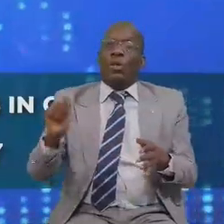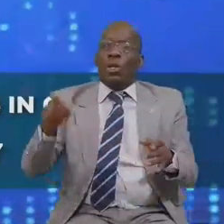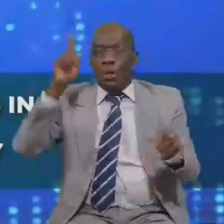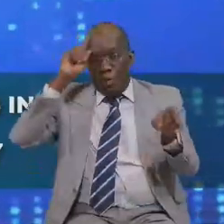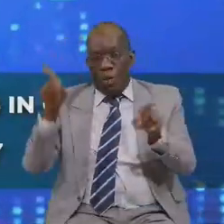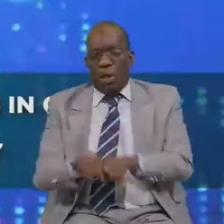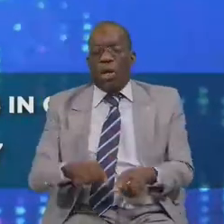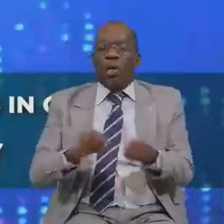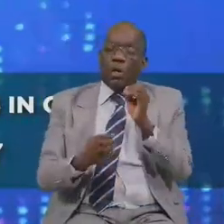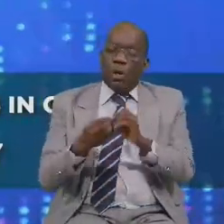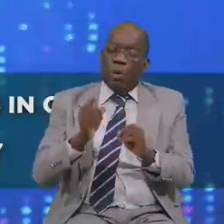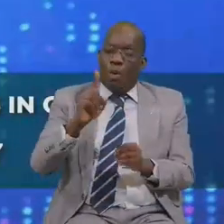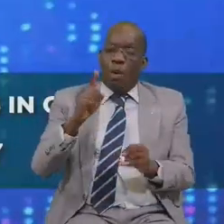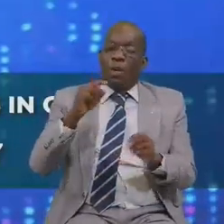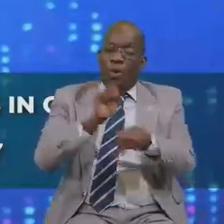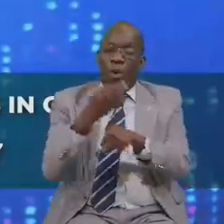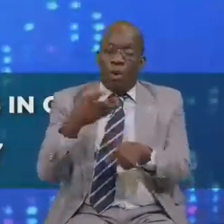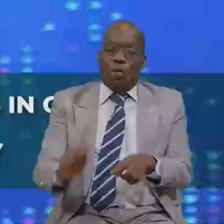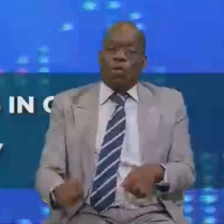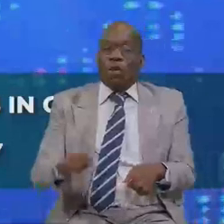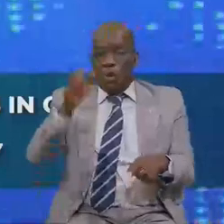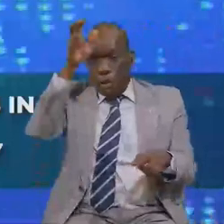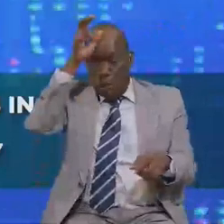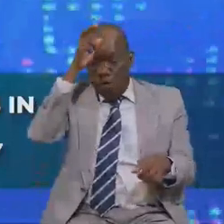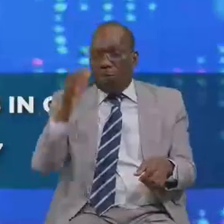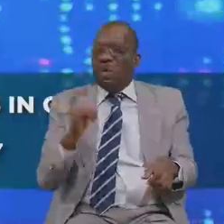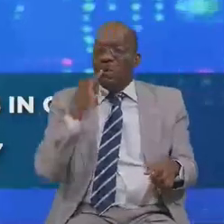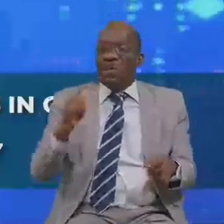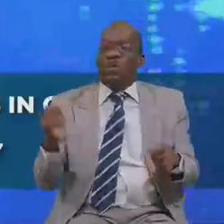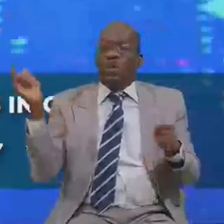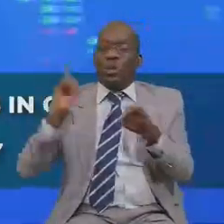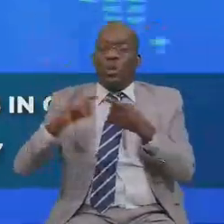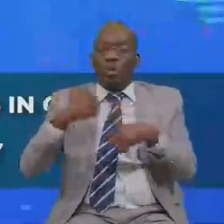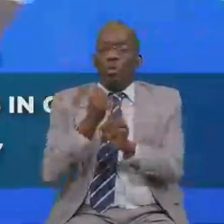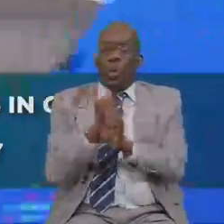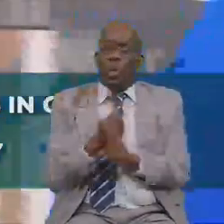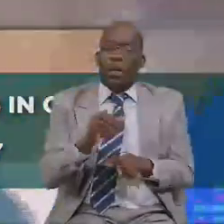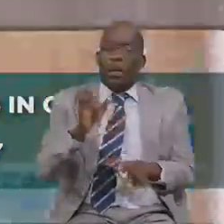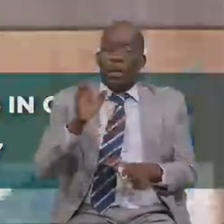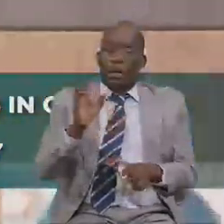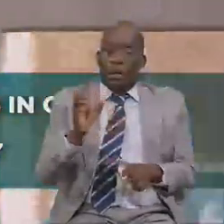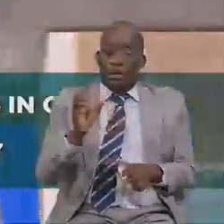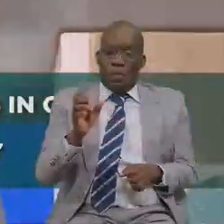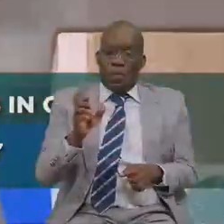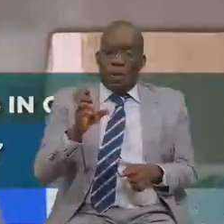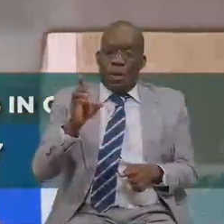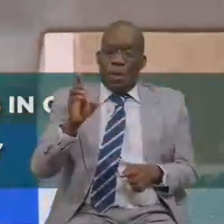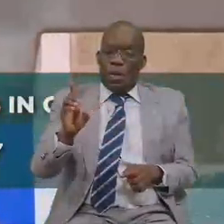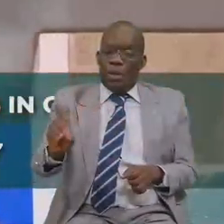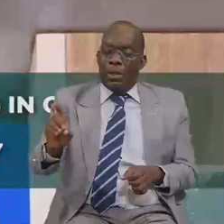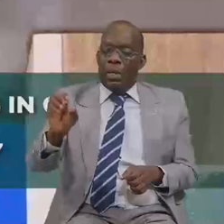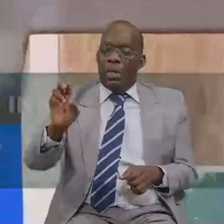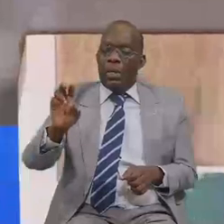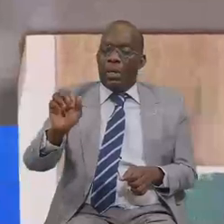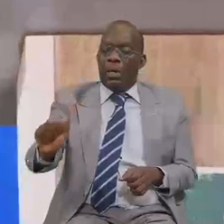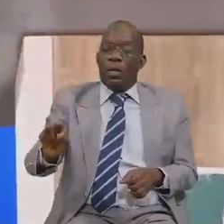Acan à voler ses biens. Œuvre du diable, ça amène David à